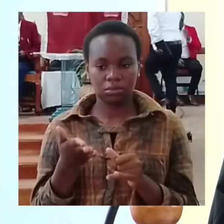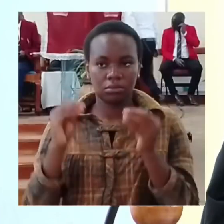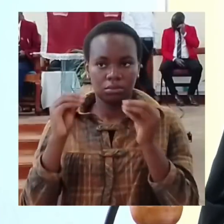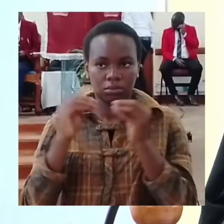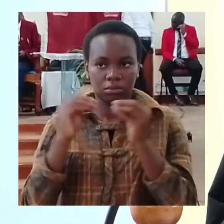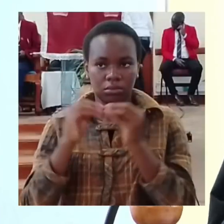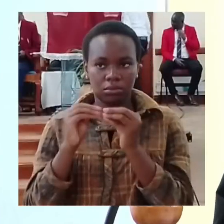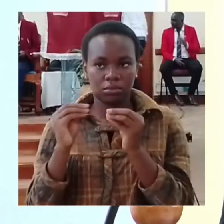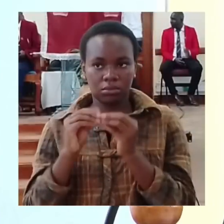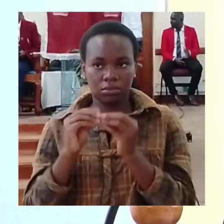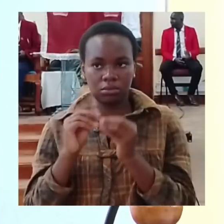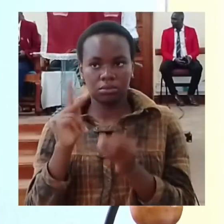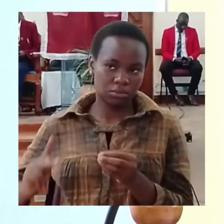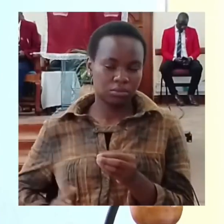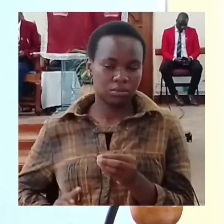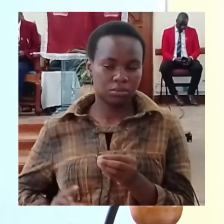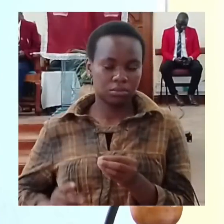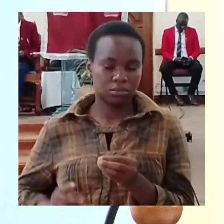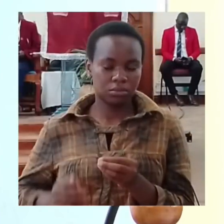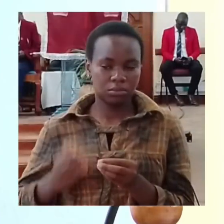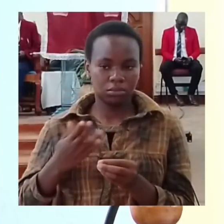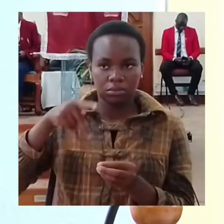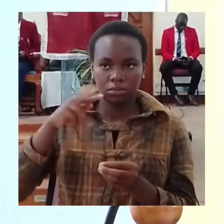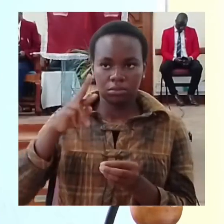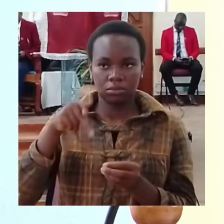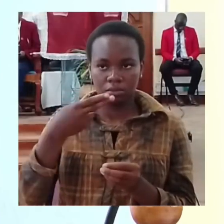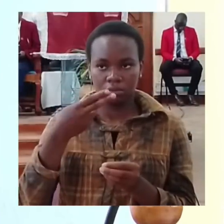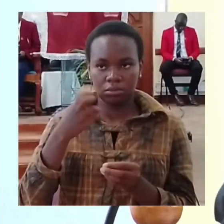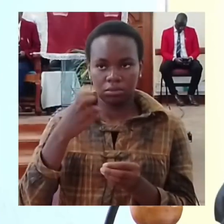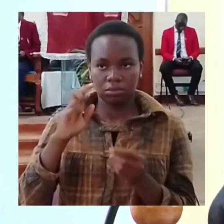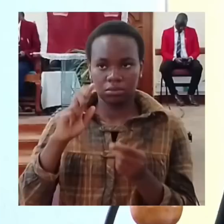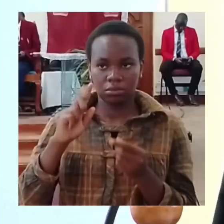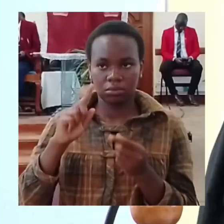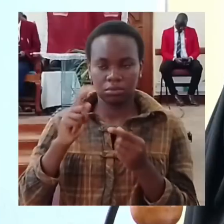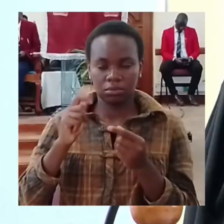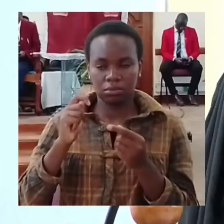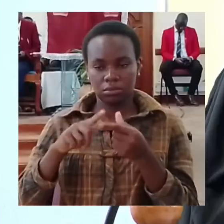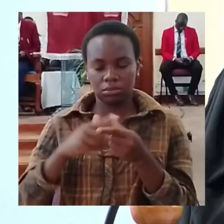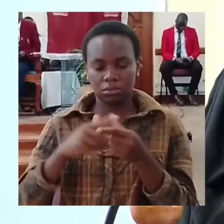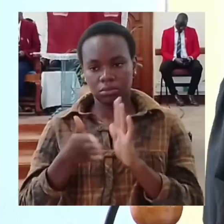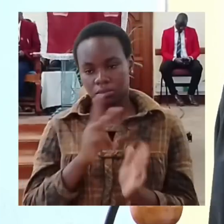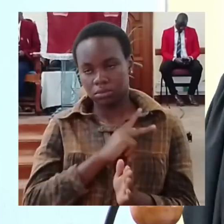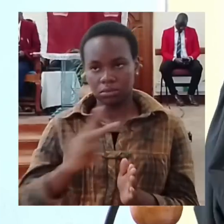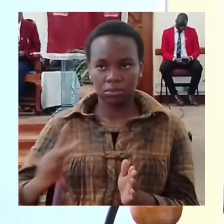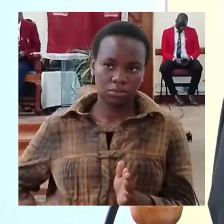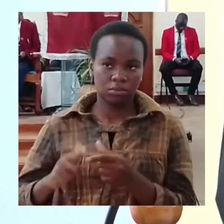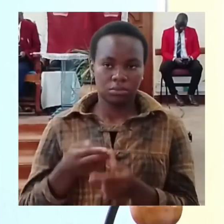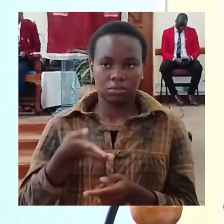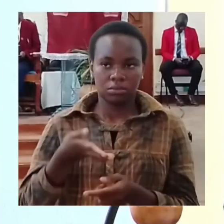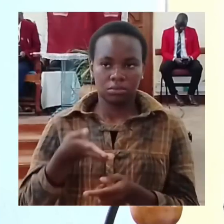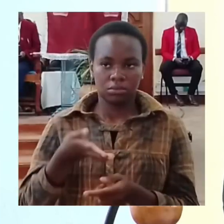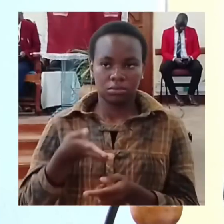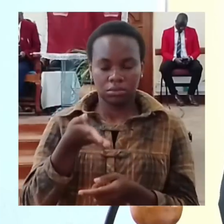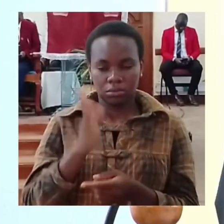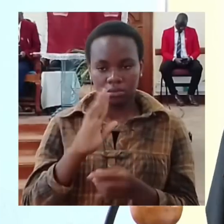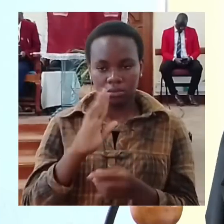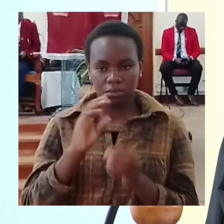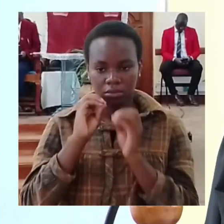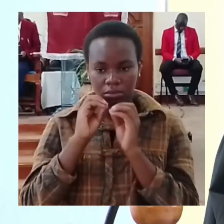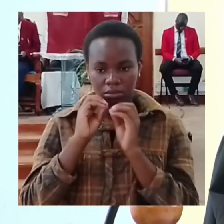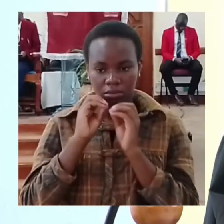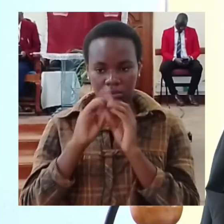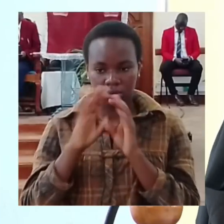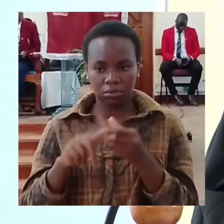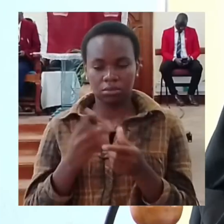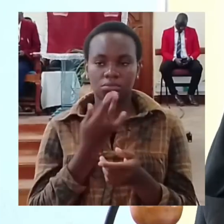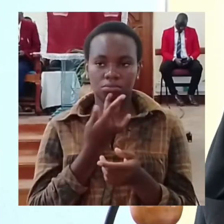mũthamaki na mũnabii wa Ngai, akĩamũrwo agĩtuĩka mũthamaki. Na Ngai agĩthiĩ amũrathimĩte mũno, akĩmũhe favor